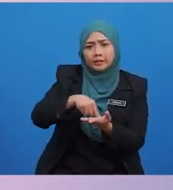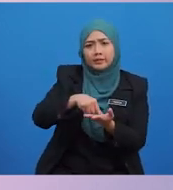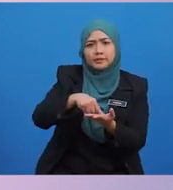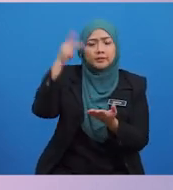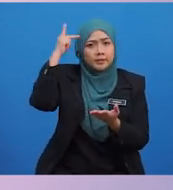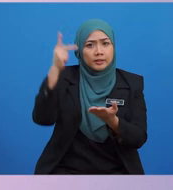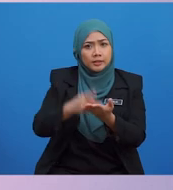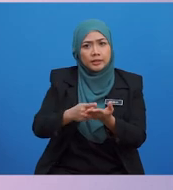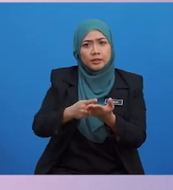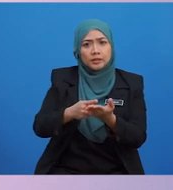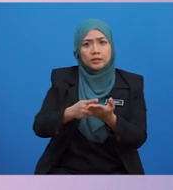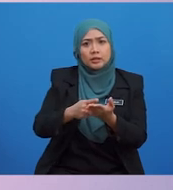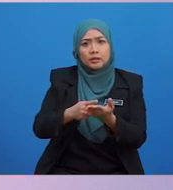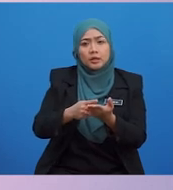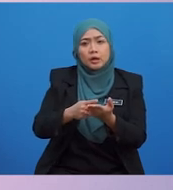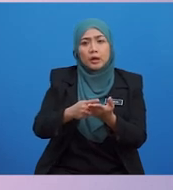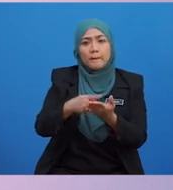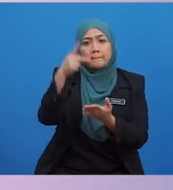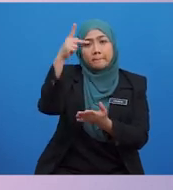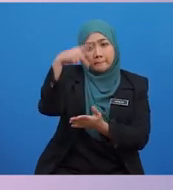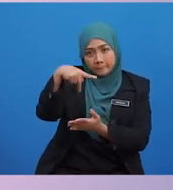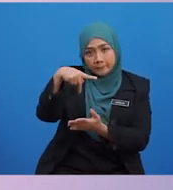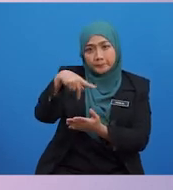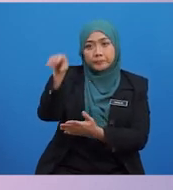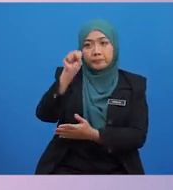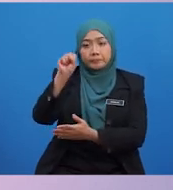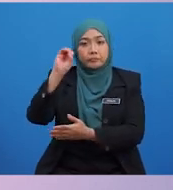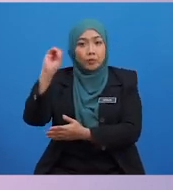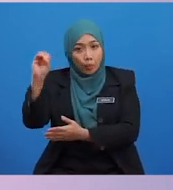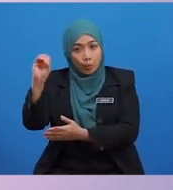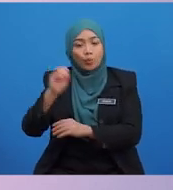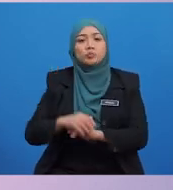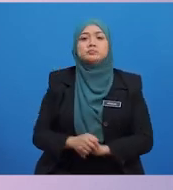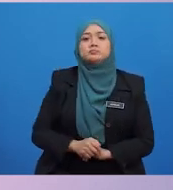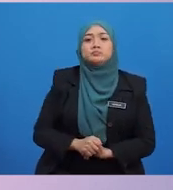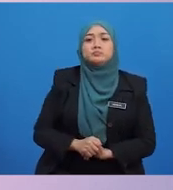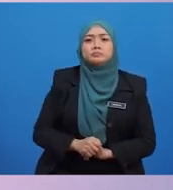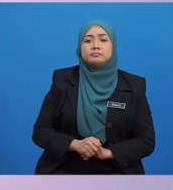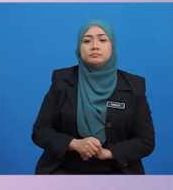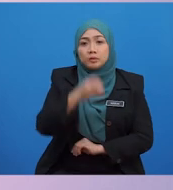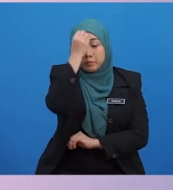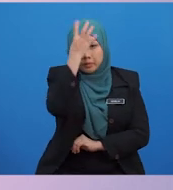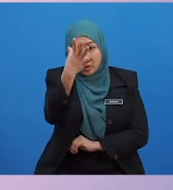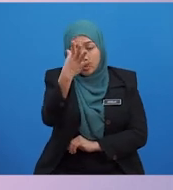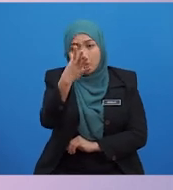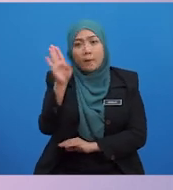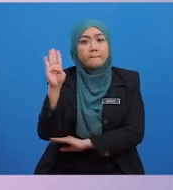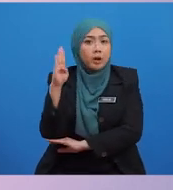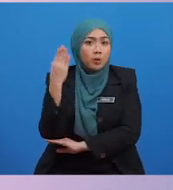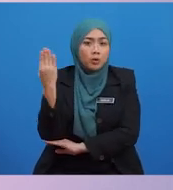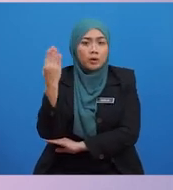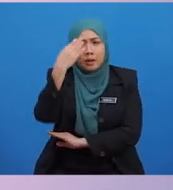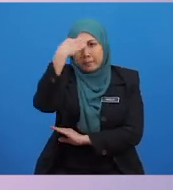dagang ketika the lain petua sinus menyatakan bahwa bagi sebarang segitiga EBC